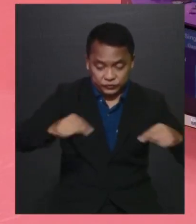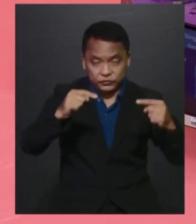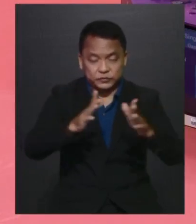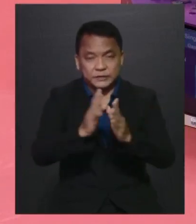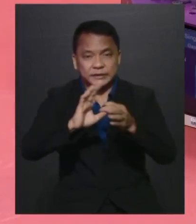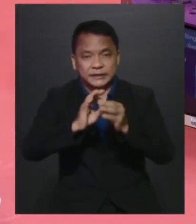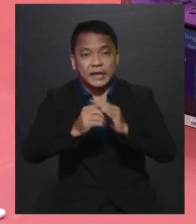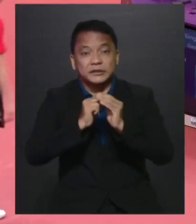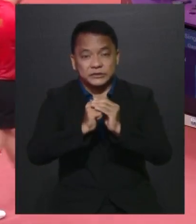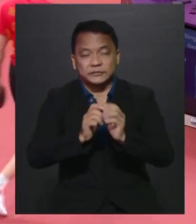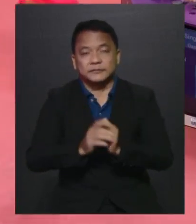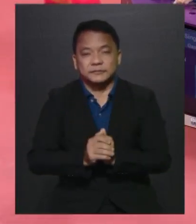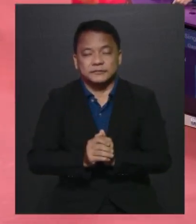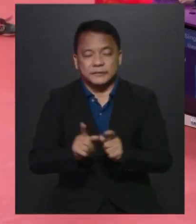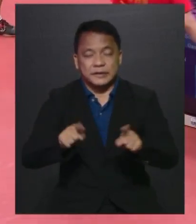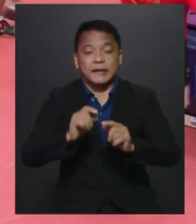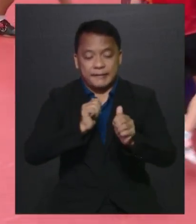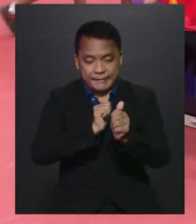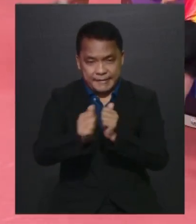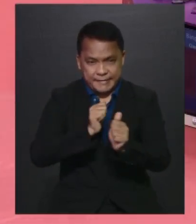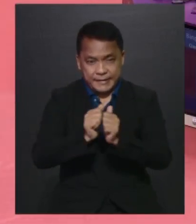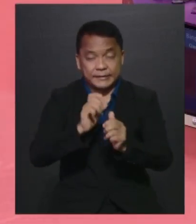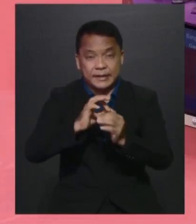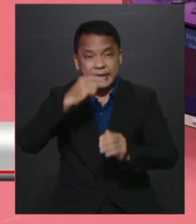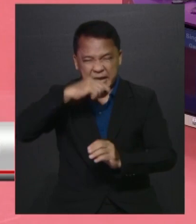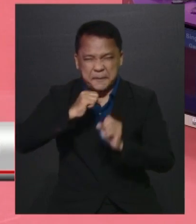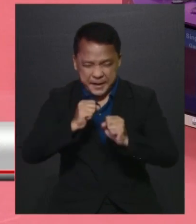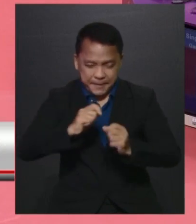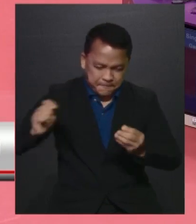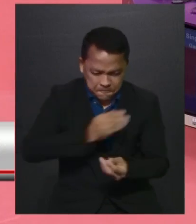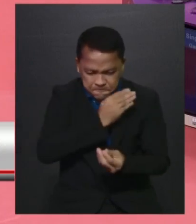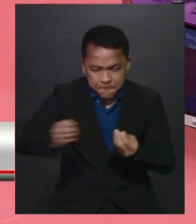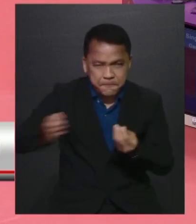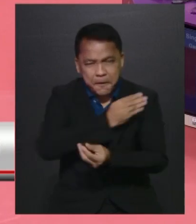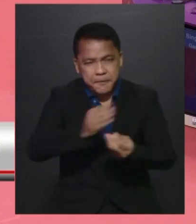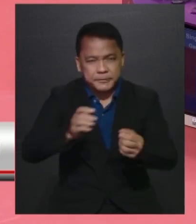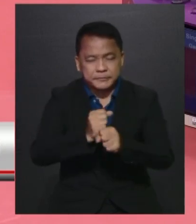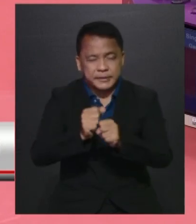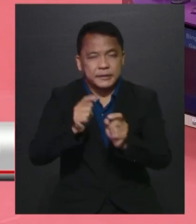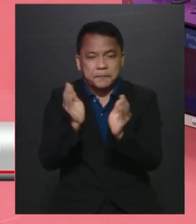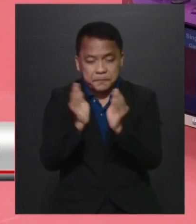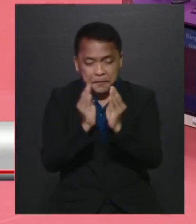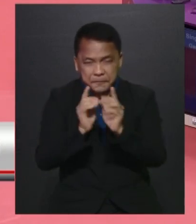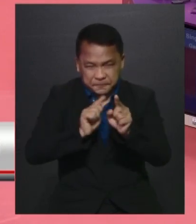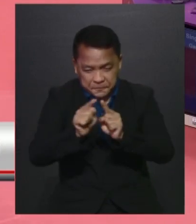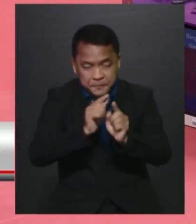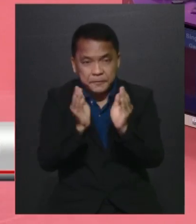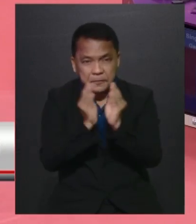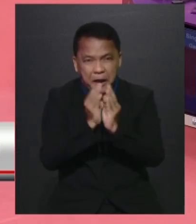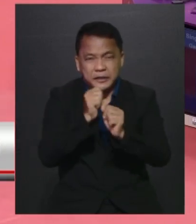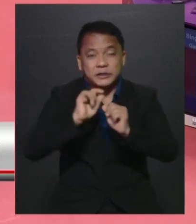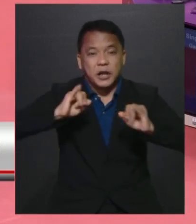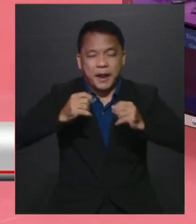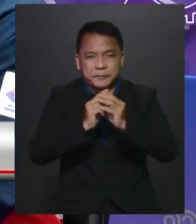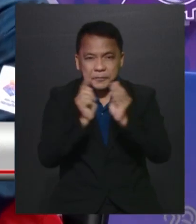นักกีฬาจากจีนเจ้าภาพการแข่งขันนักกีฬาไทยก็พยายามสู้เต็มที่แล้วนะคะทำแต้มเบียดกับนักกีฬาเจ้าภา